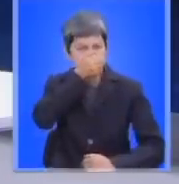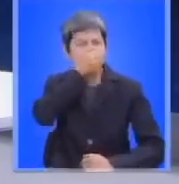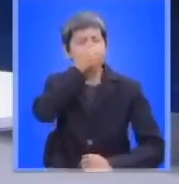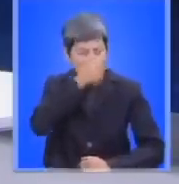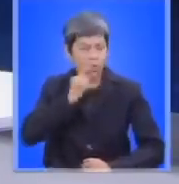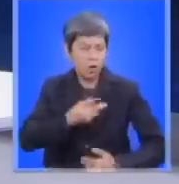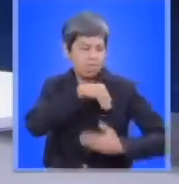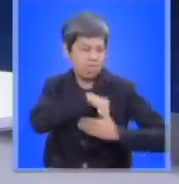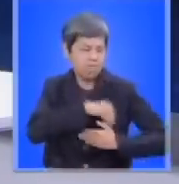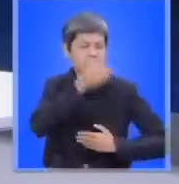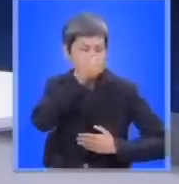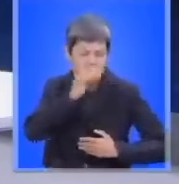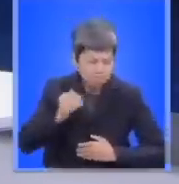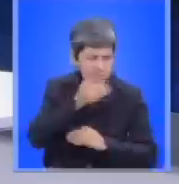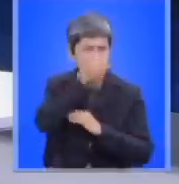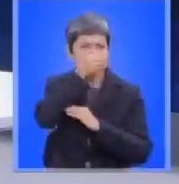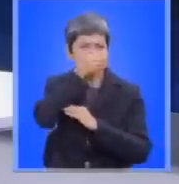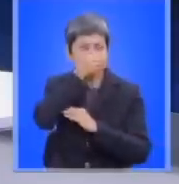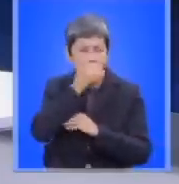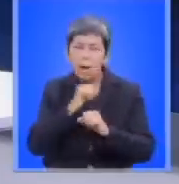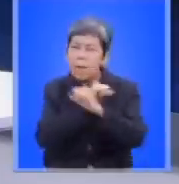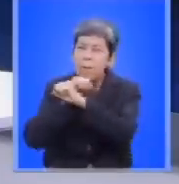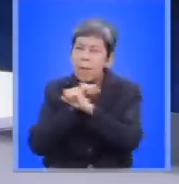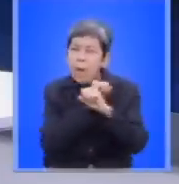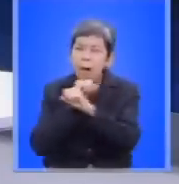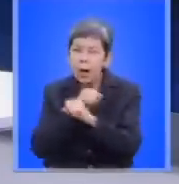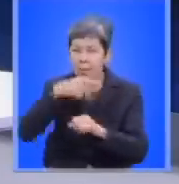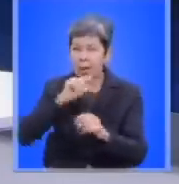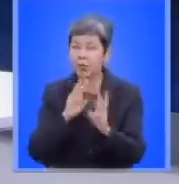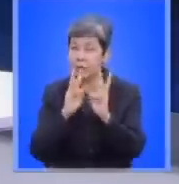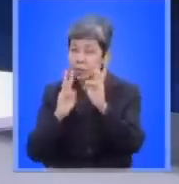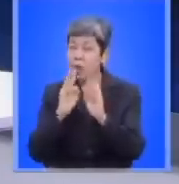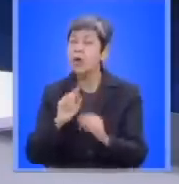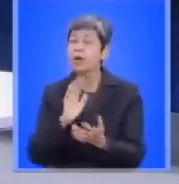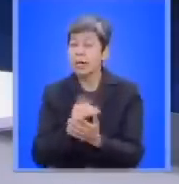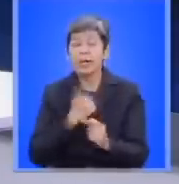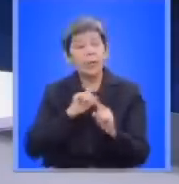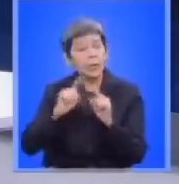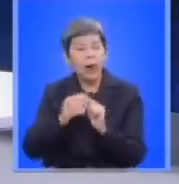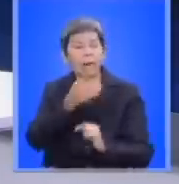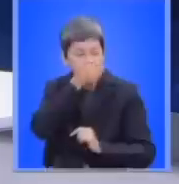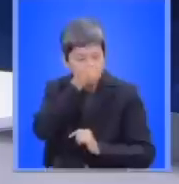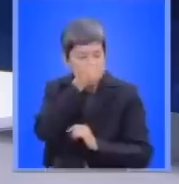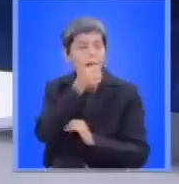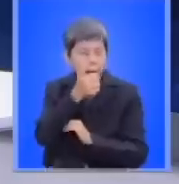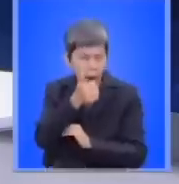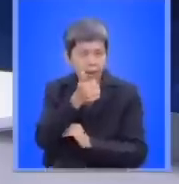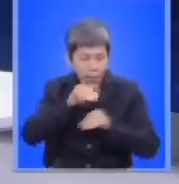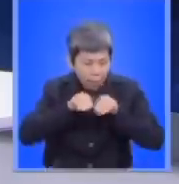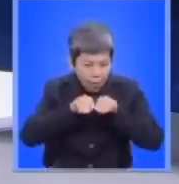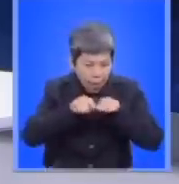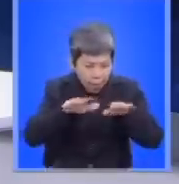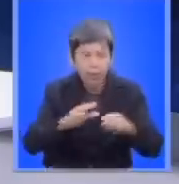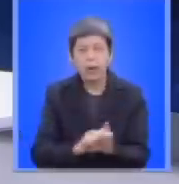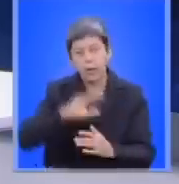กไว้ต้องใช้นะป้องกันทั้งฝุ่น PM 2.5 ถ้าเป็น N95 หรือว่าแบบอื่นเนี่ยก็สามารถที่จะป้องกันการแพร่ระบาดของไวรัสโคโ